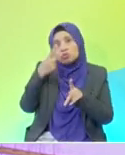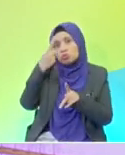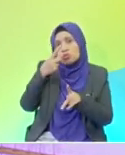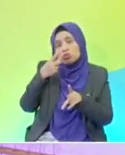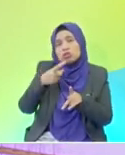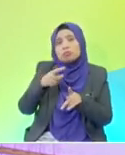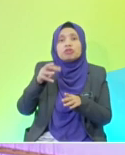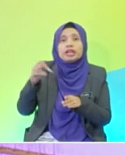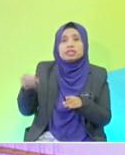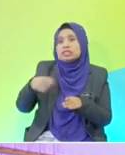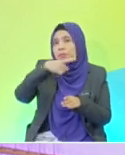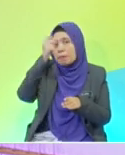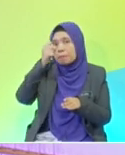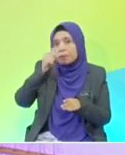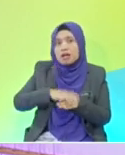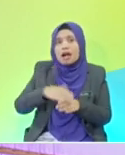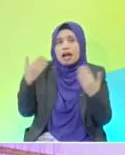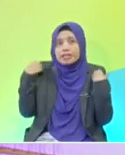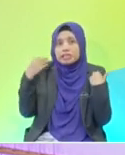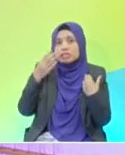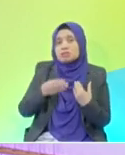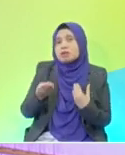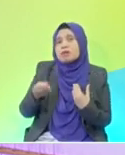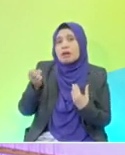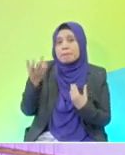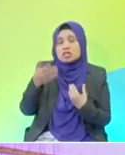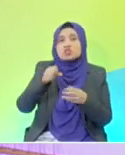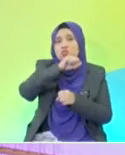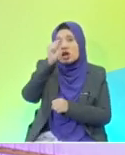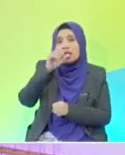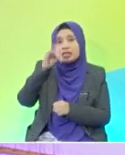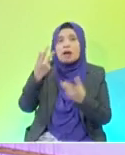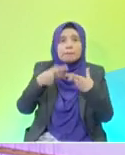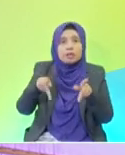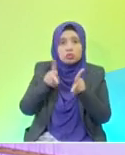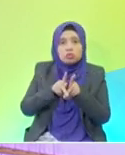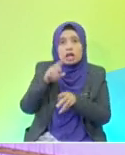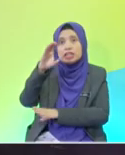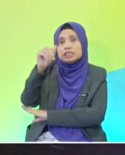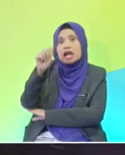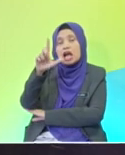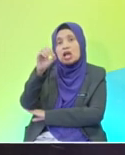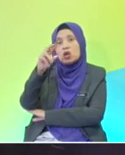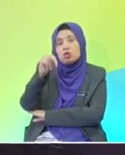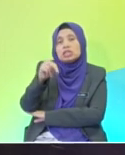calon-calon karena terdapat beberapa soal yang memerlukan calon-calon antara